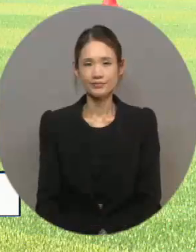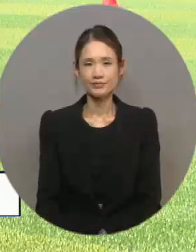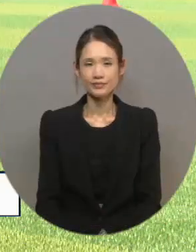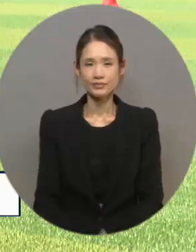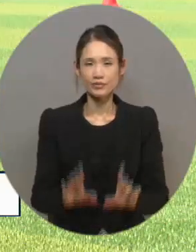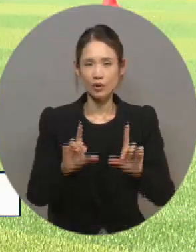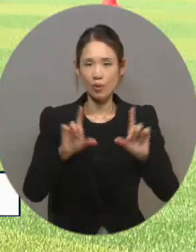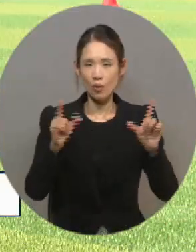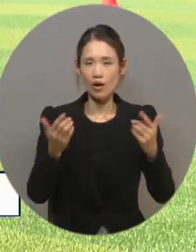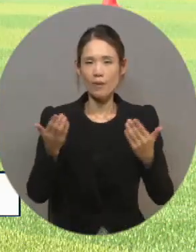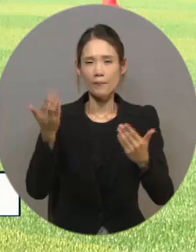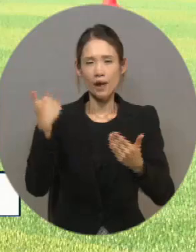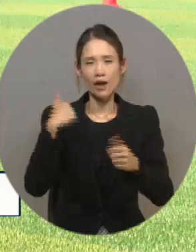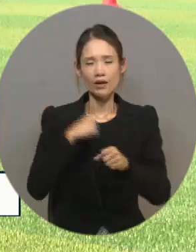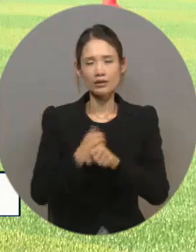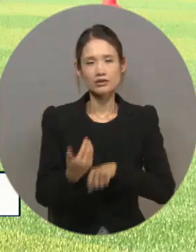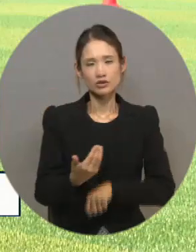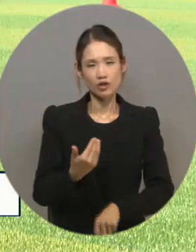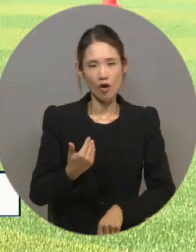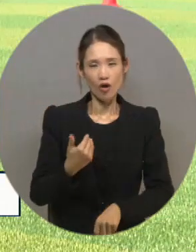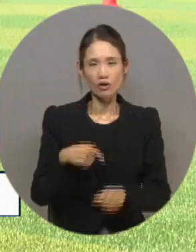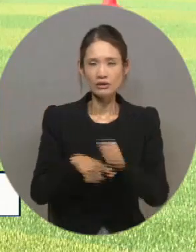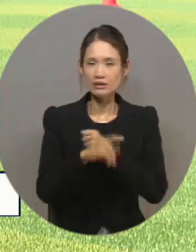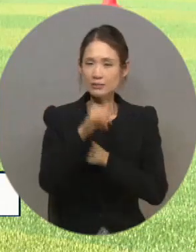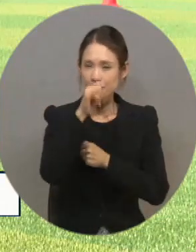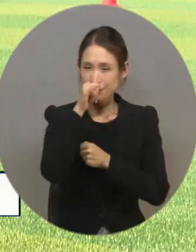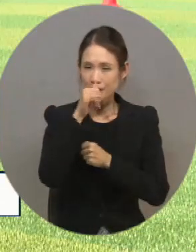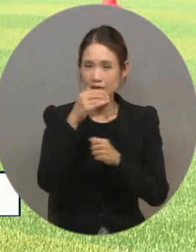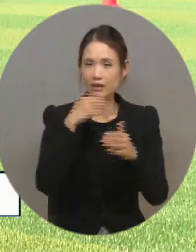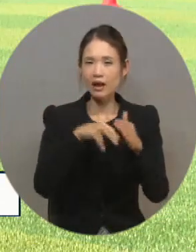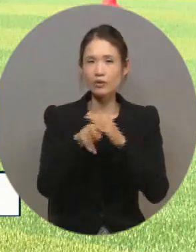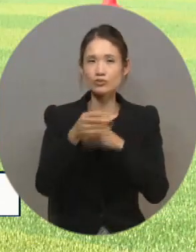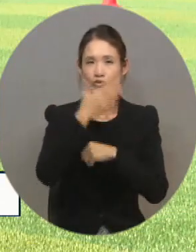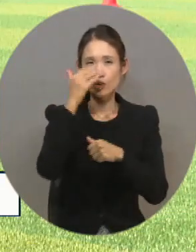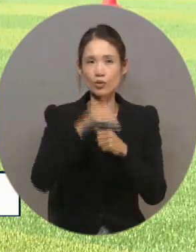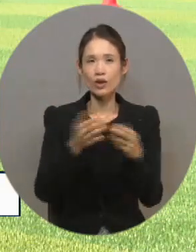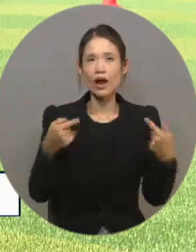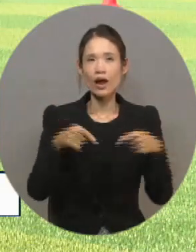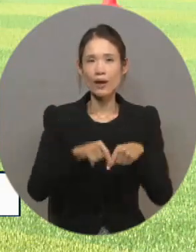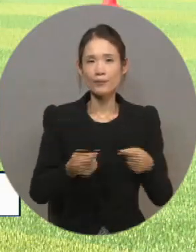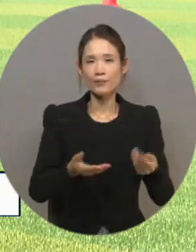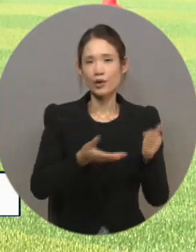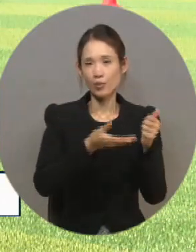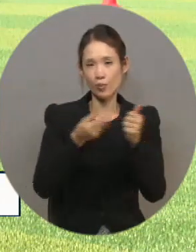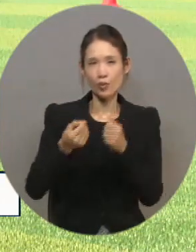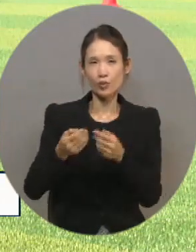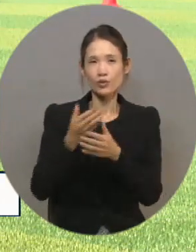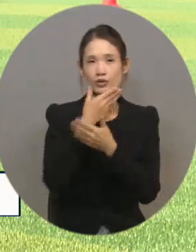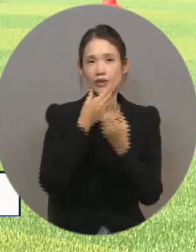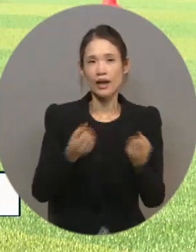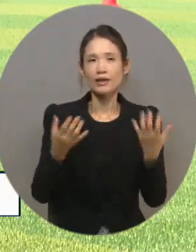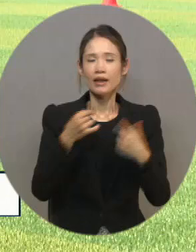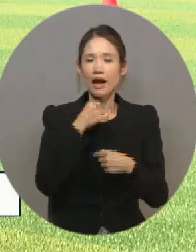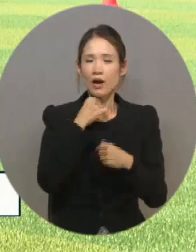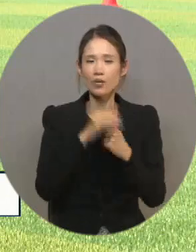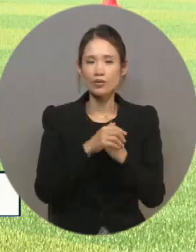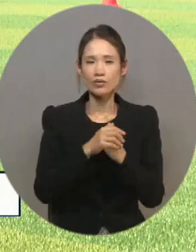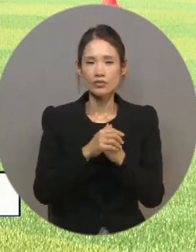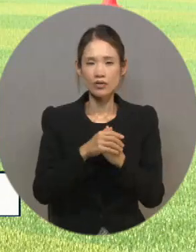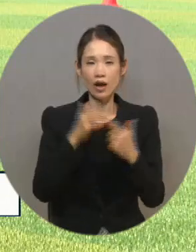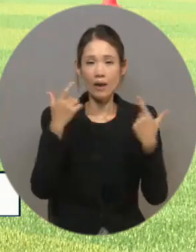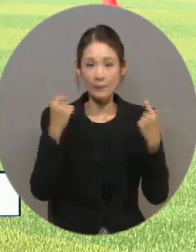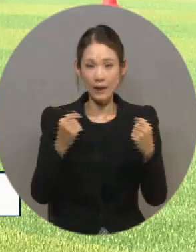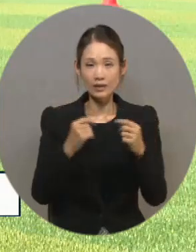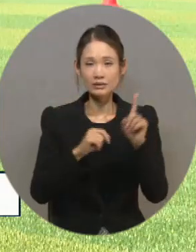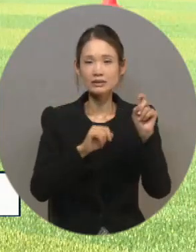올해가 가기 전에 좀 의미 있는 탈북 청소년분들 좀 모시고 행사를 했으면 좋겠다라는 게 있었고요. 마침 올해 11월이